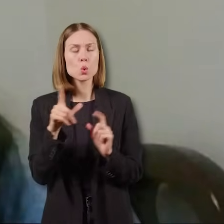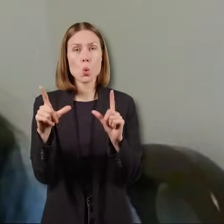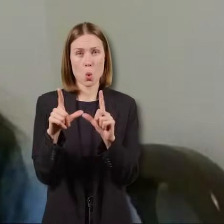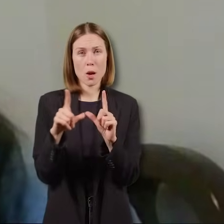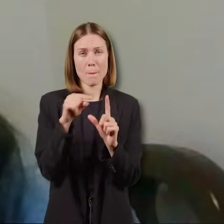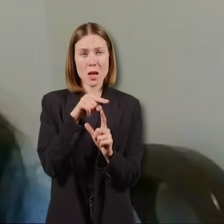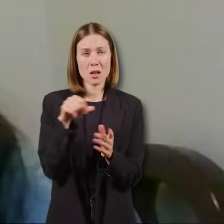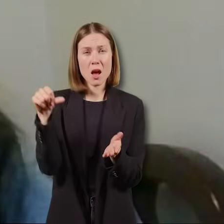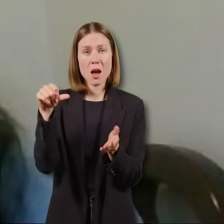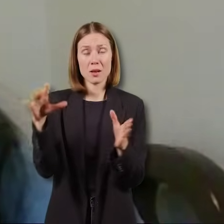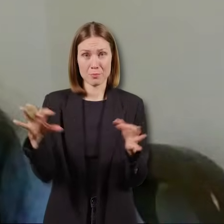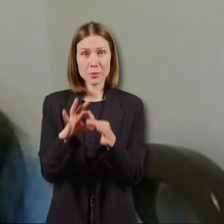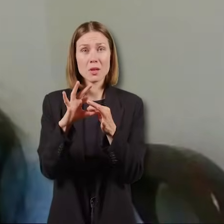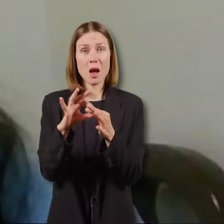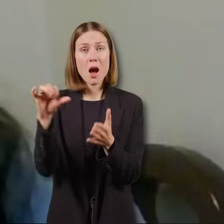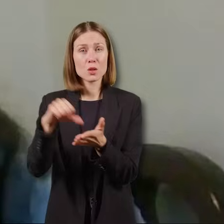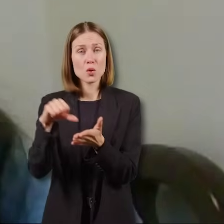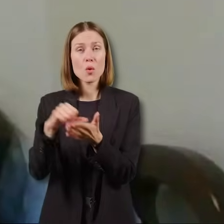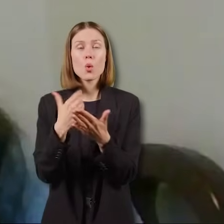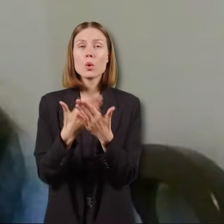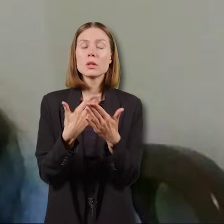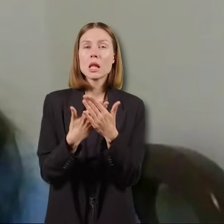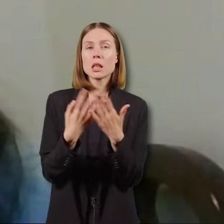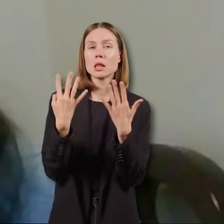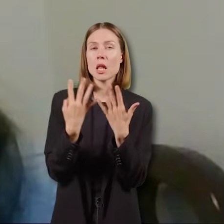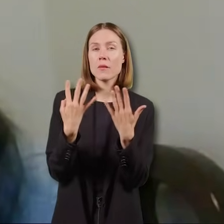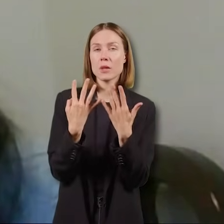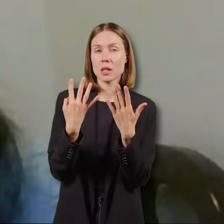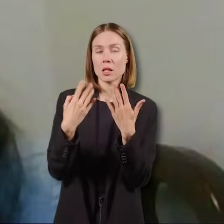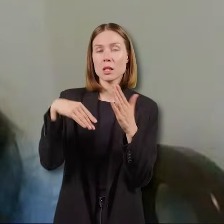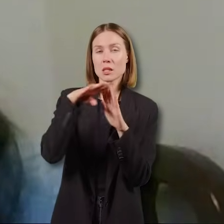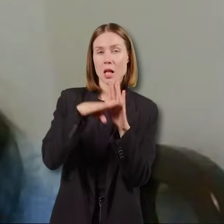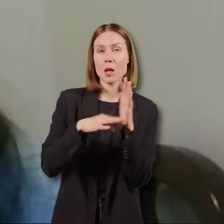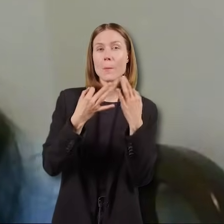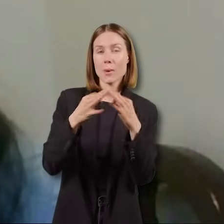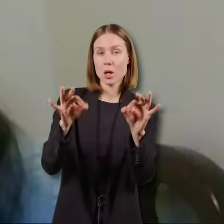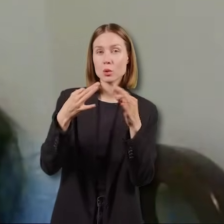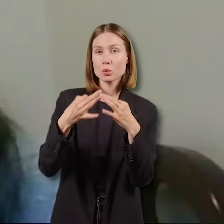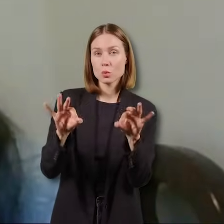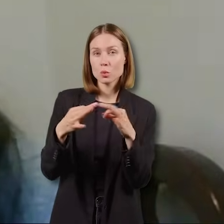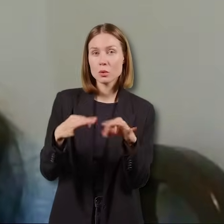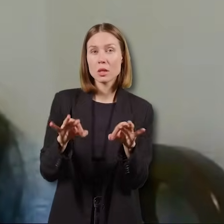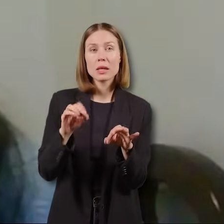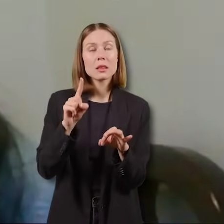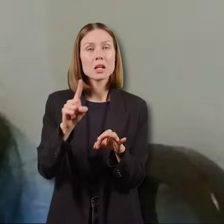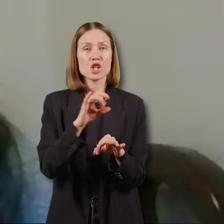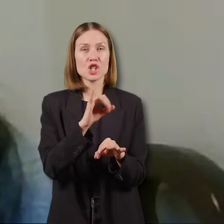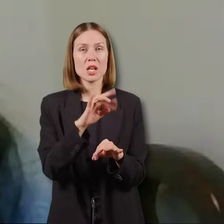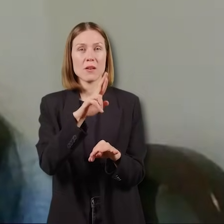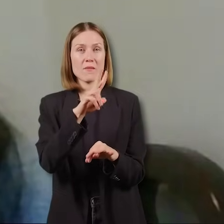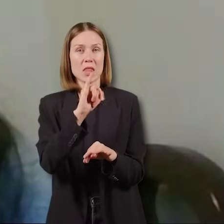dabar prijungus, nes tie 9 įstatymo pasiūlymai yra tik